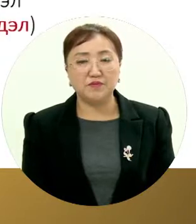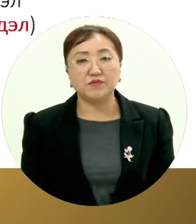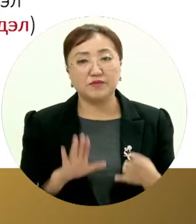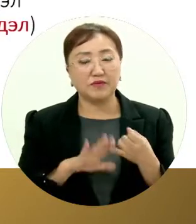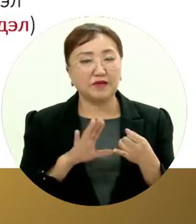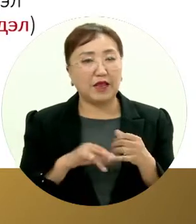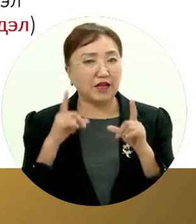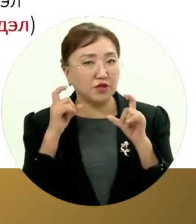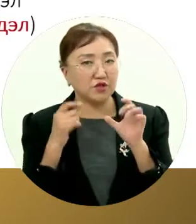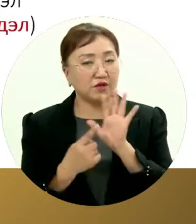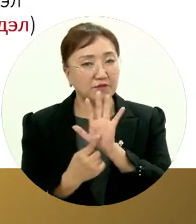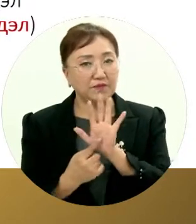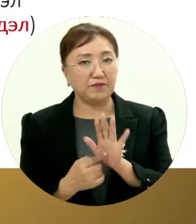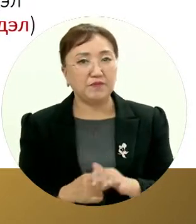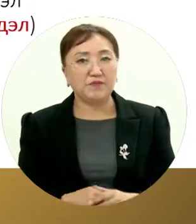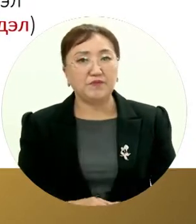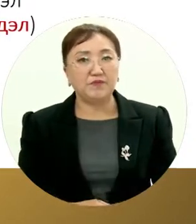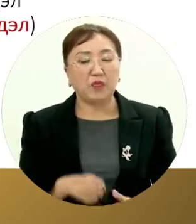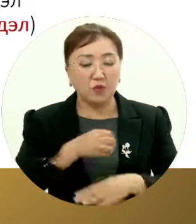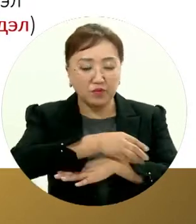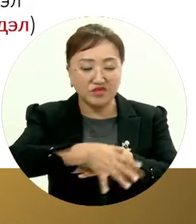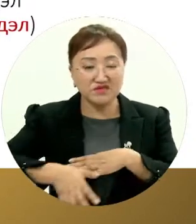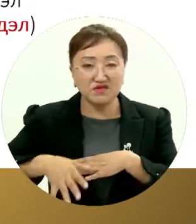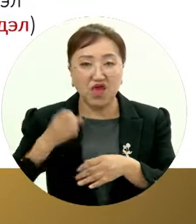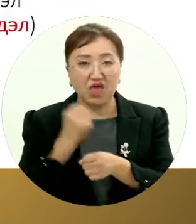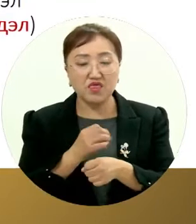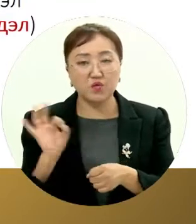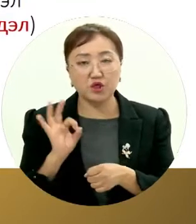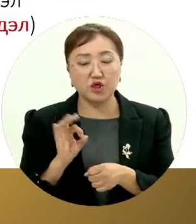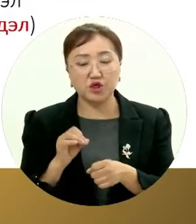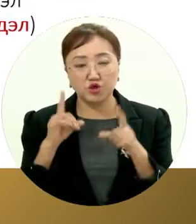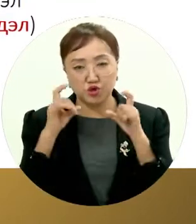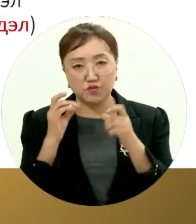За дараагийн зураг дээр бүтцийн ажилгүйдлийн зураг байж байна.